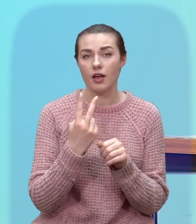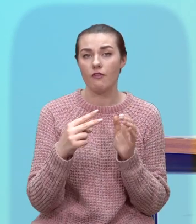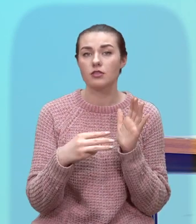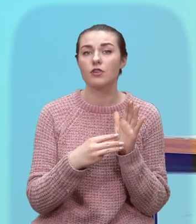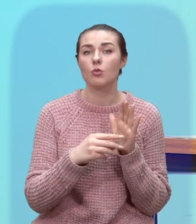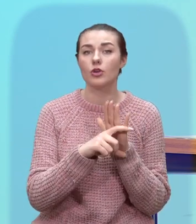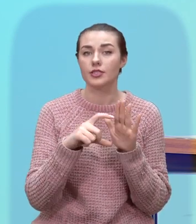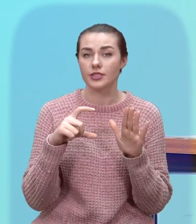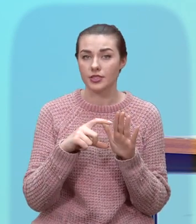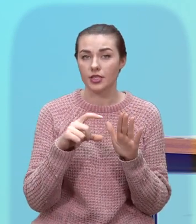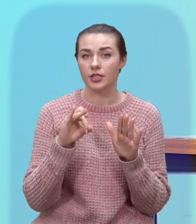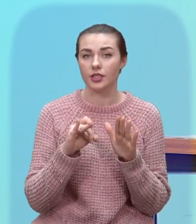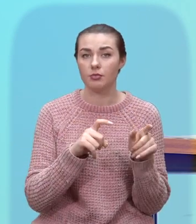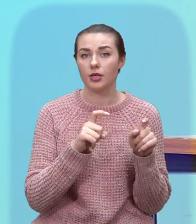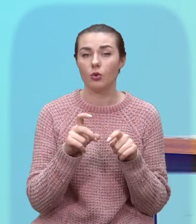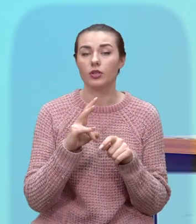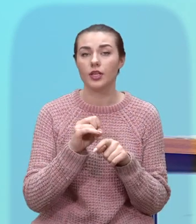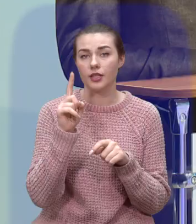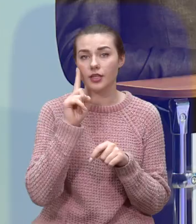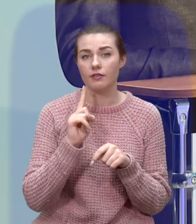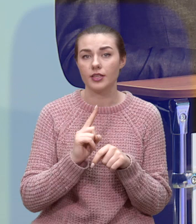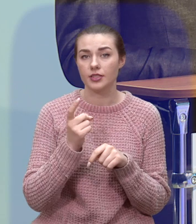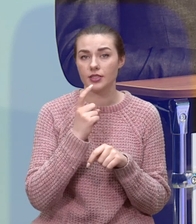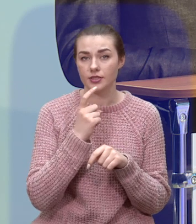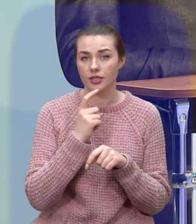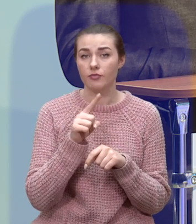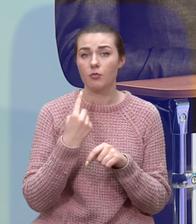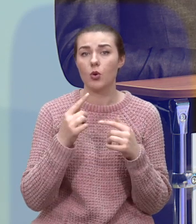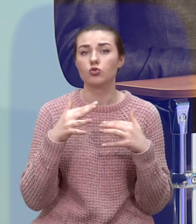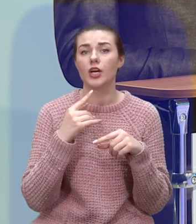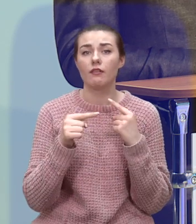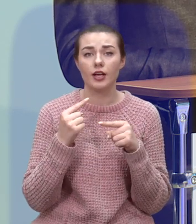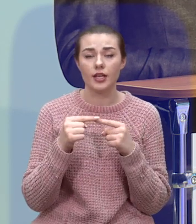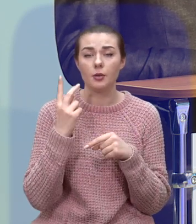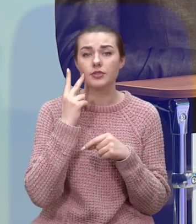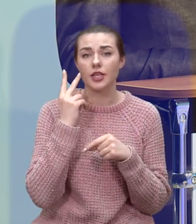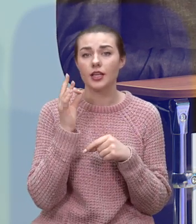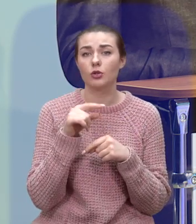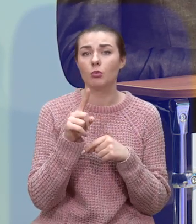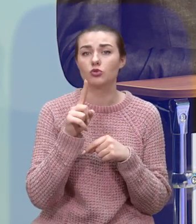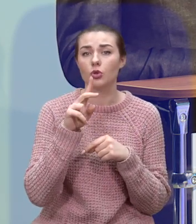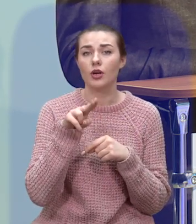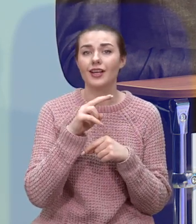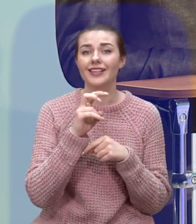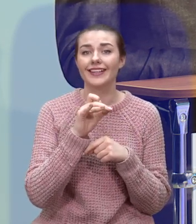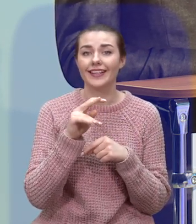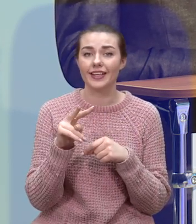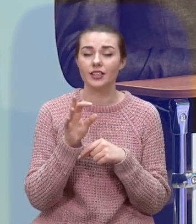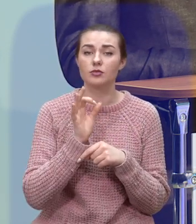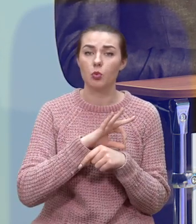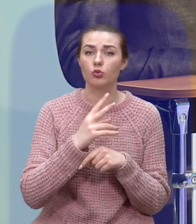глава 28 стих ну и собственно переход на еврейский язык мы уже говорили неоднократно о том что daniele